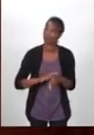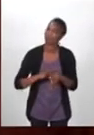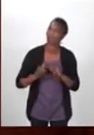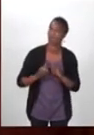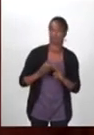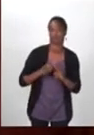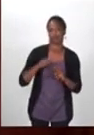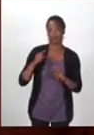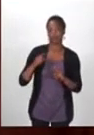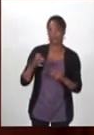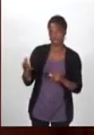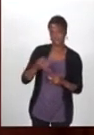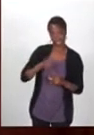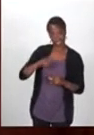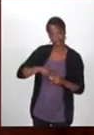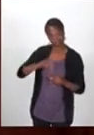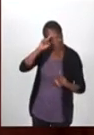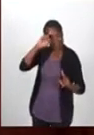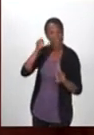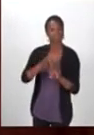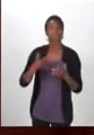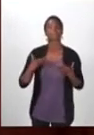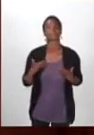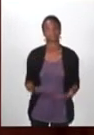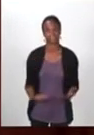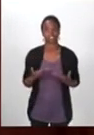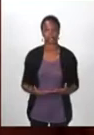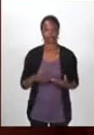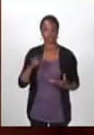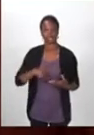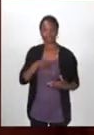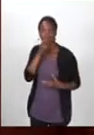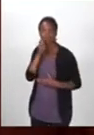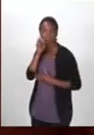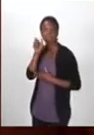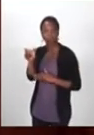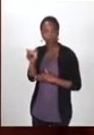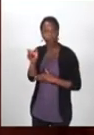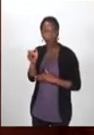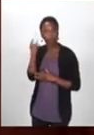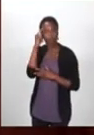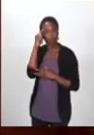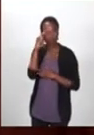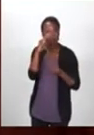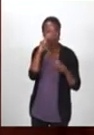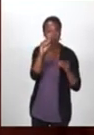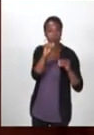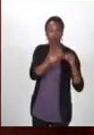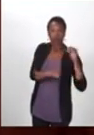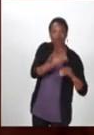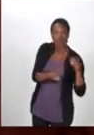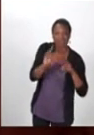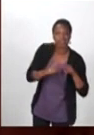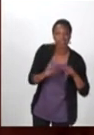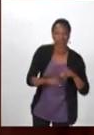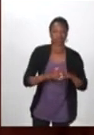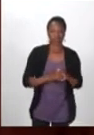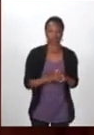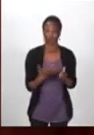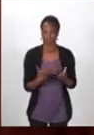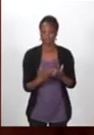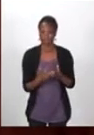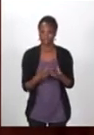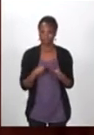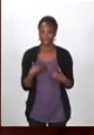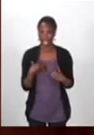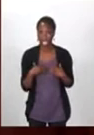l'on prenne le taureau par les cornes et que l'on mette des mots MOTS sur les mots MAUX. C'est donc un sentiment ambivalent qui